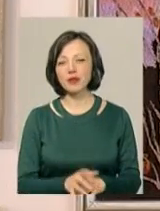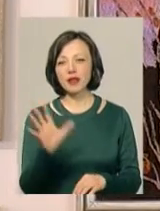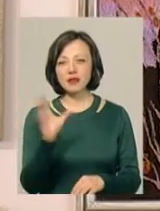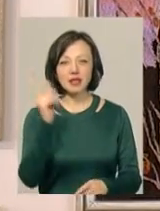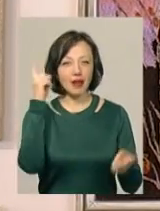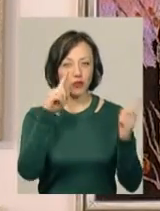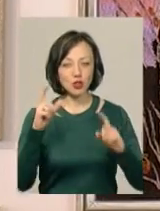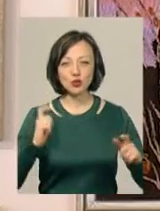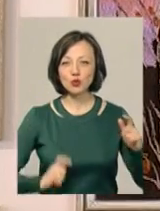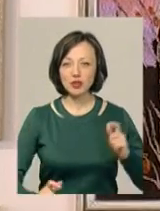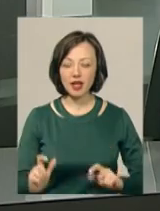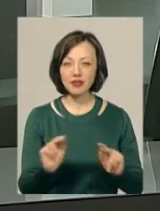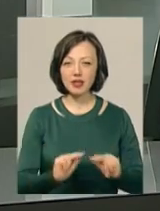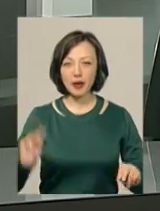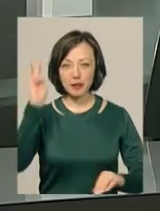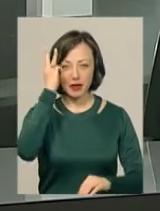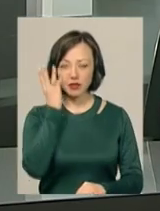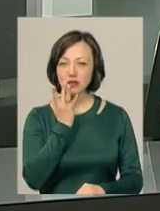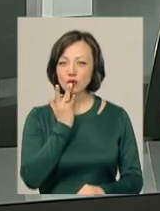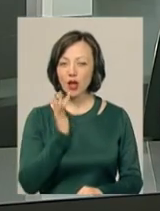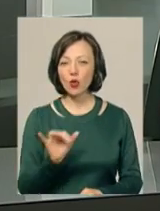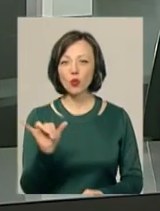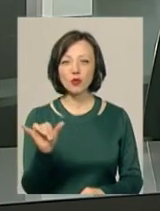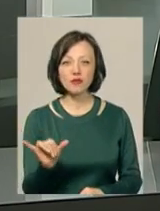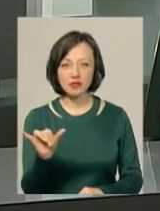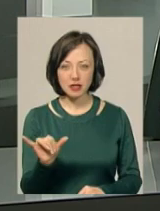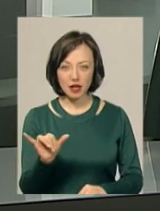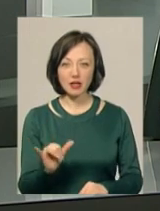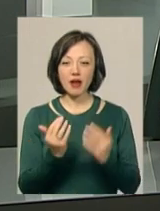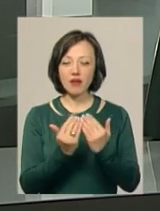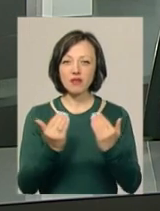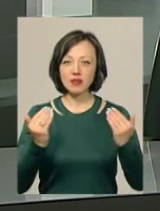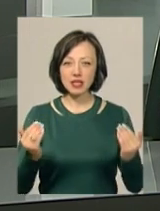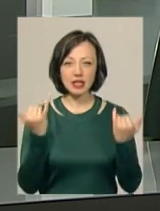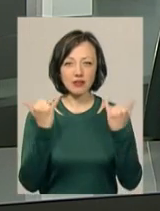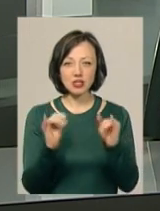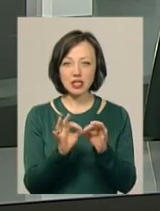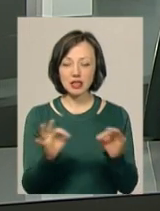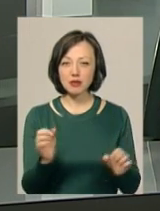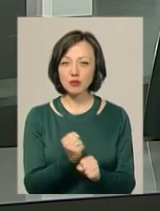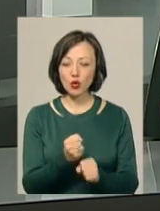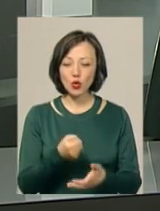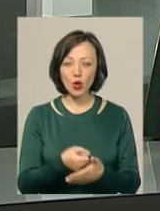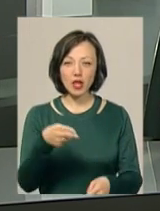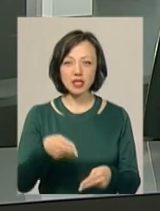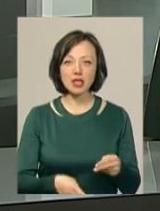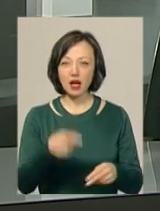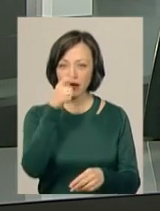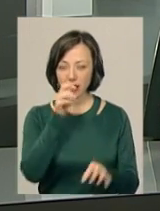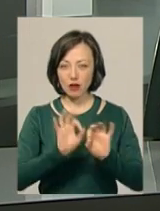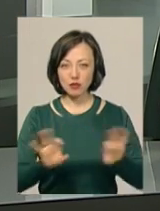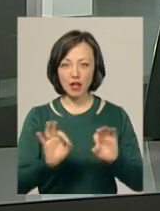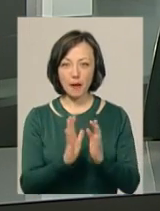автори – студенти та викладачі Хмельницького національного університету. Виставка «Дивовижна нитка» у книгозбірні діятиме до кінця квітня,